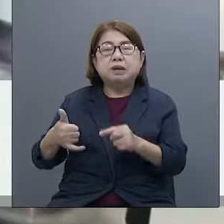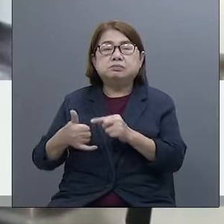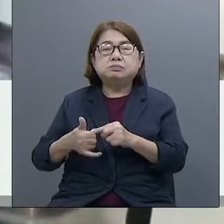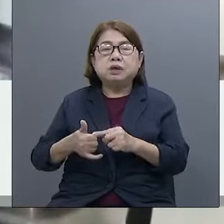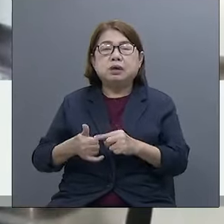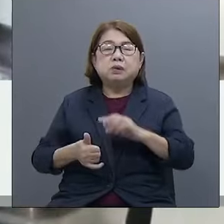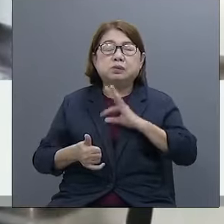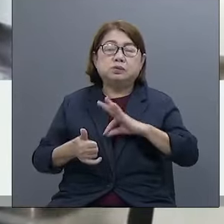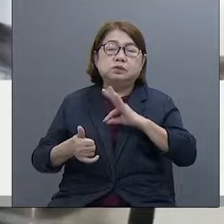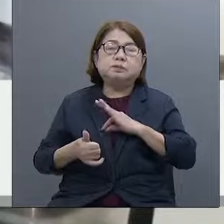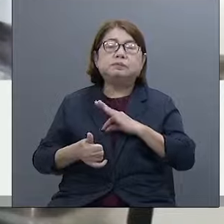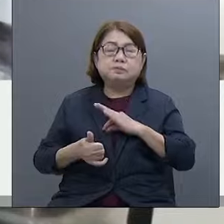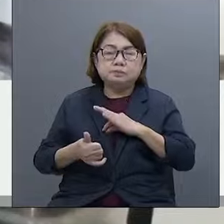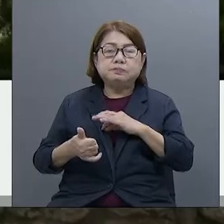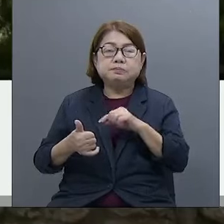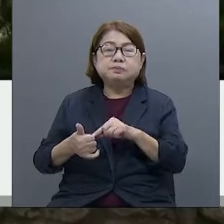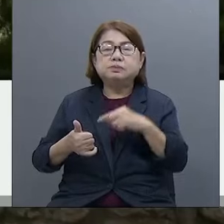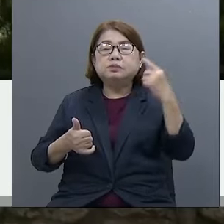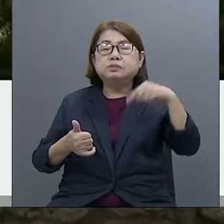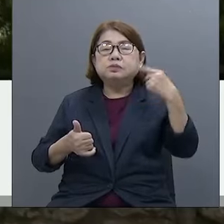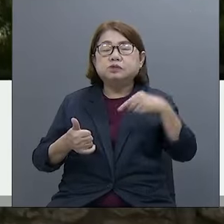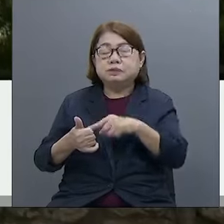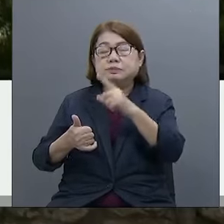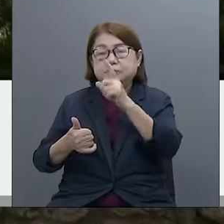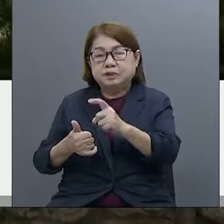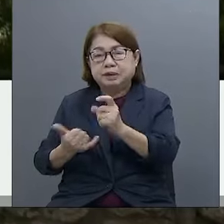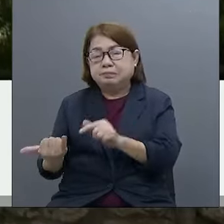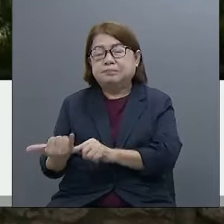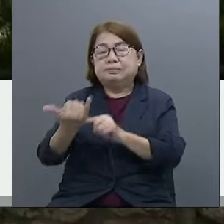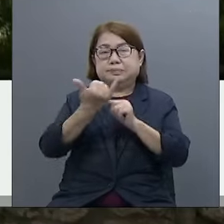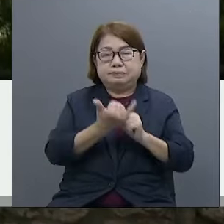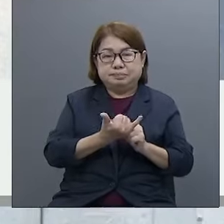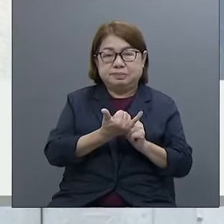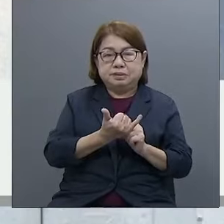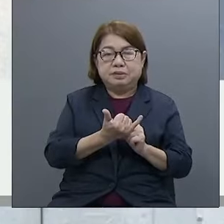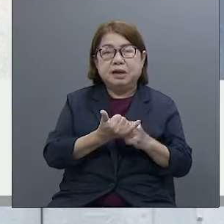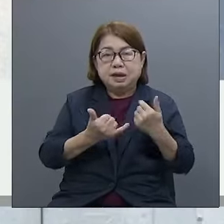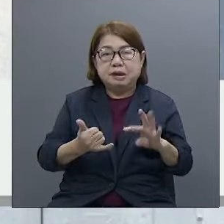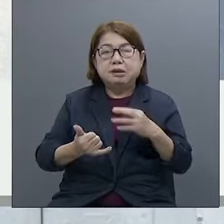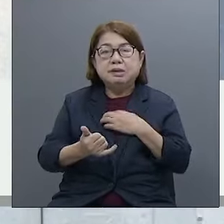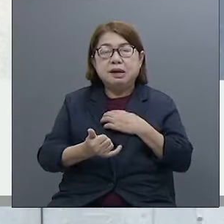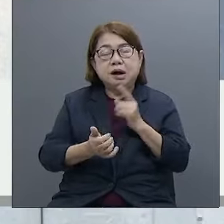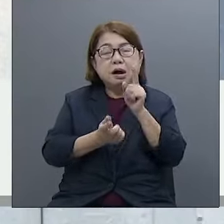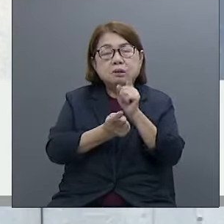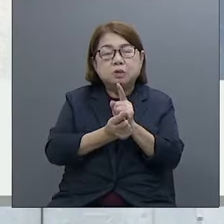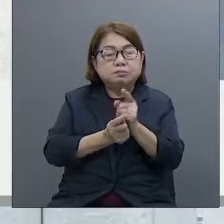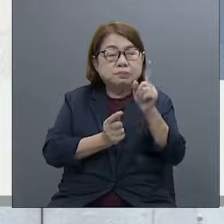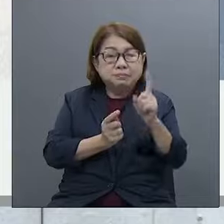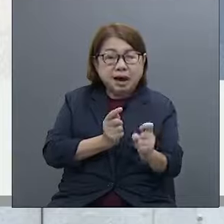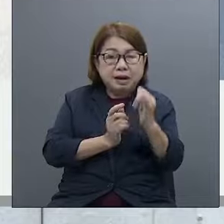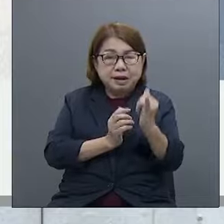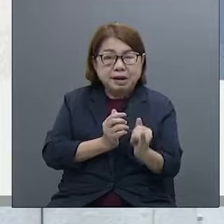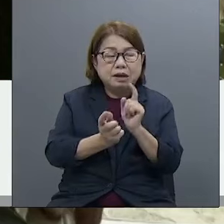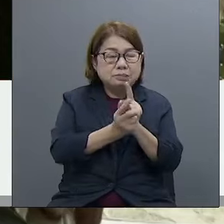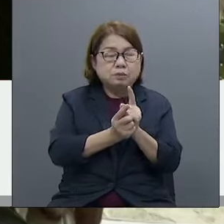ใจครับที่สามารถนำร่างของเธอมาประกอบพิธีและครอบครัวสามารถแวะไปเยี่ยมเธอที่หลุมศพได้ทุกครั้งที่ต้องการพ